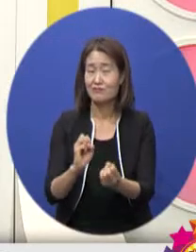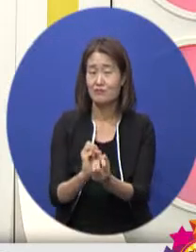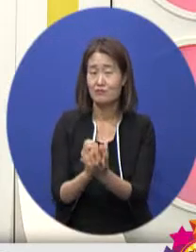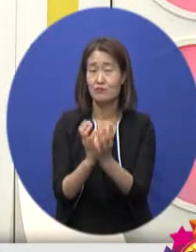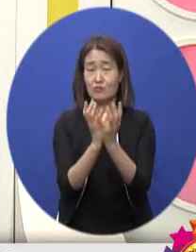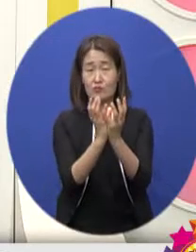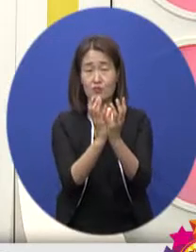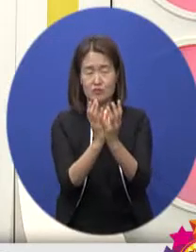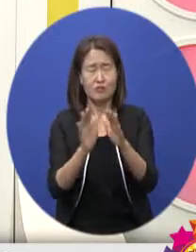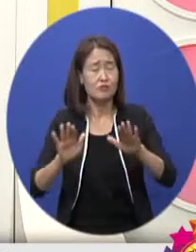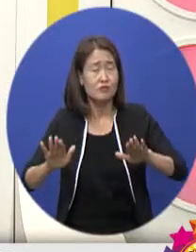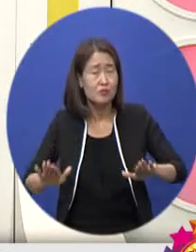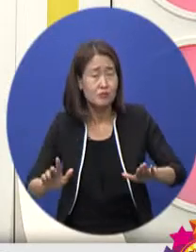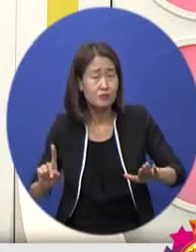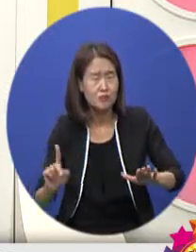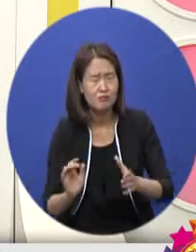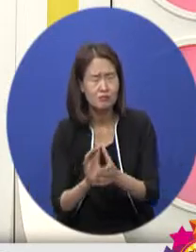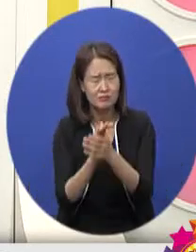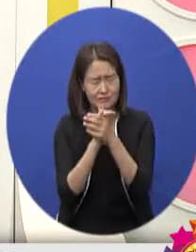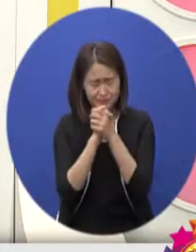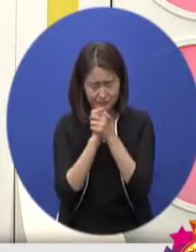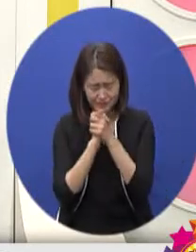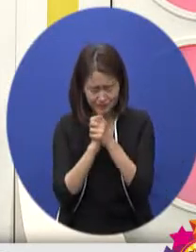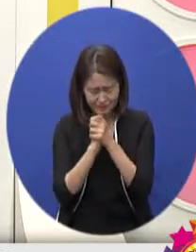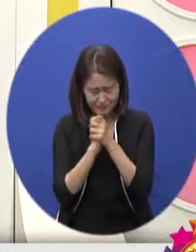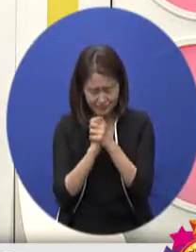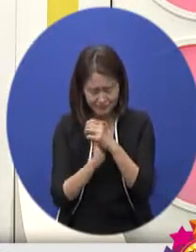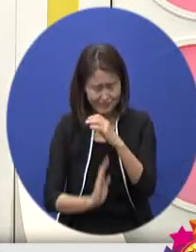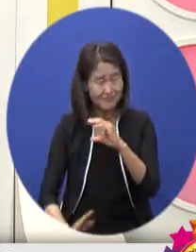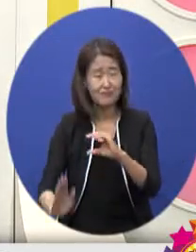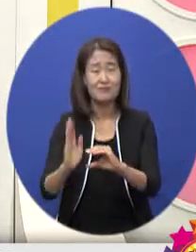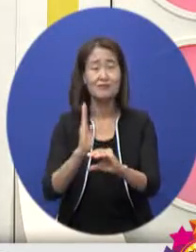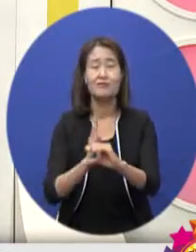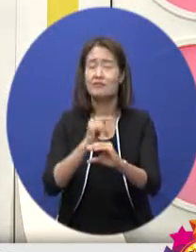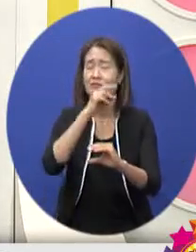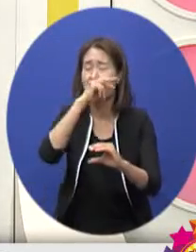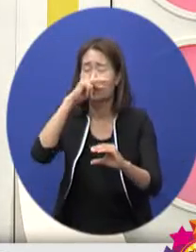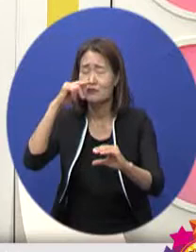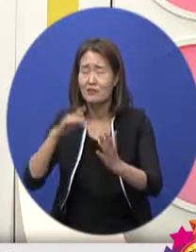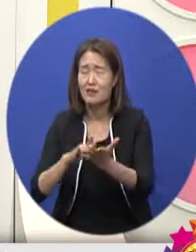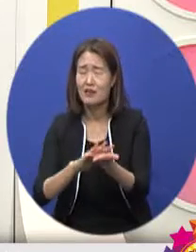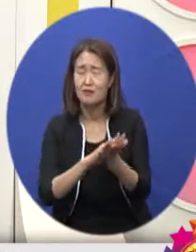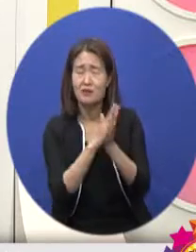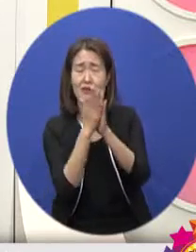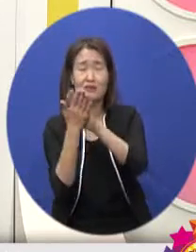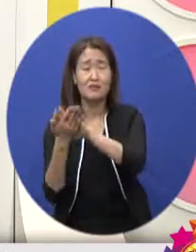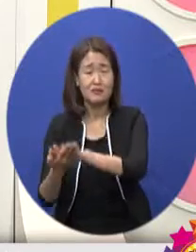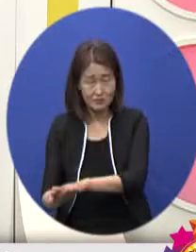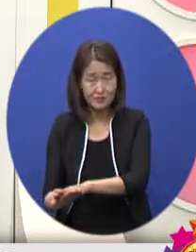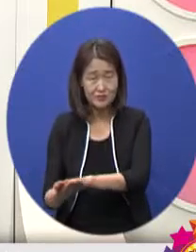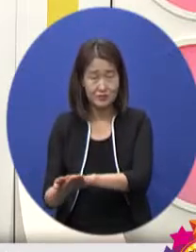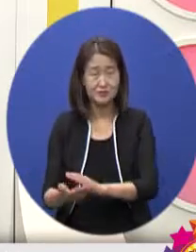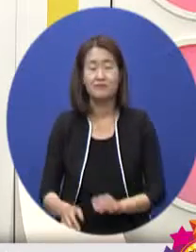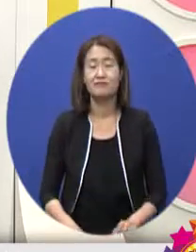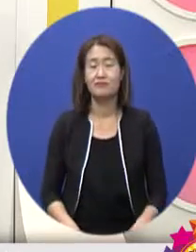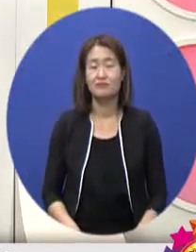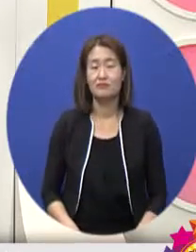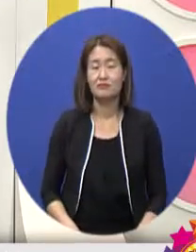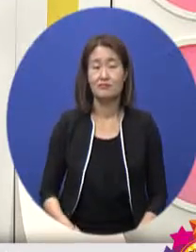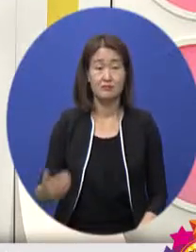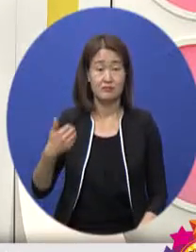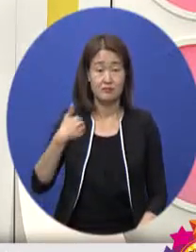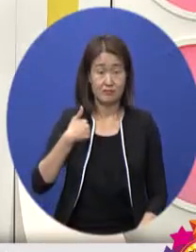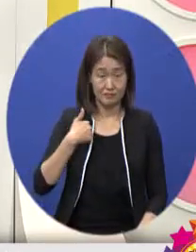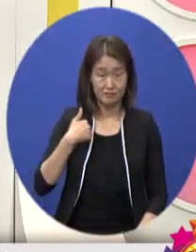손이 꽃은 기도합니다 내 향기가 약이 되어서